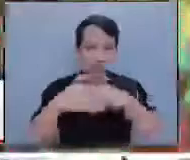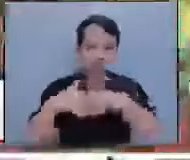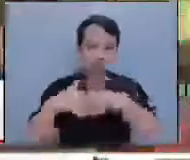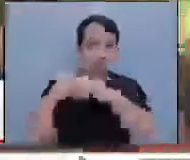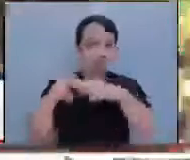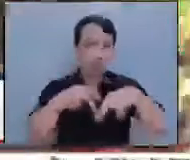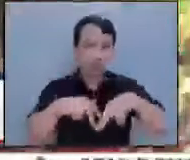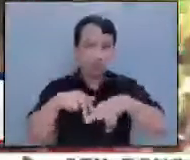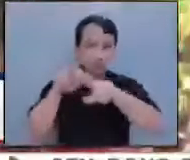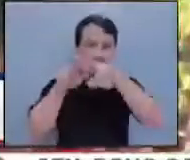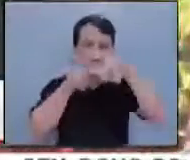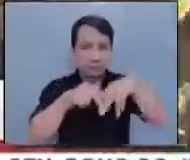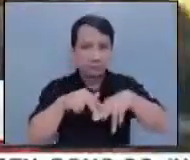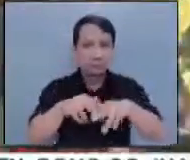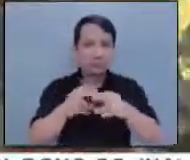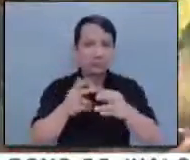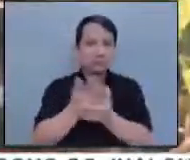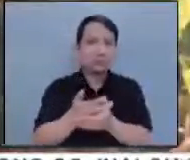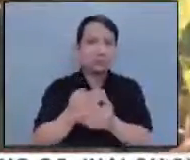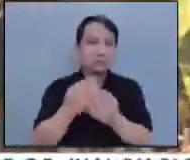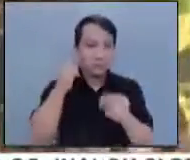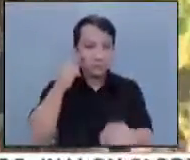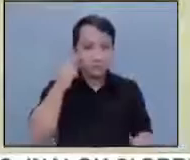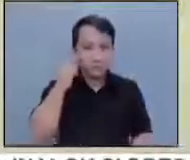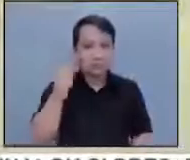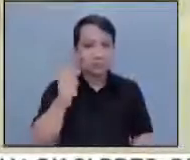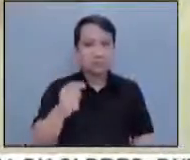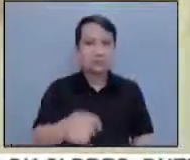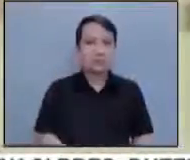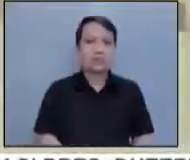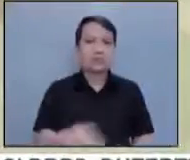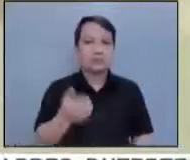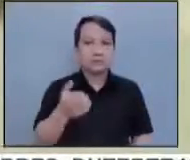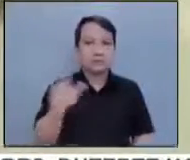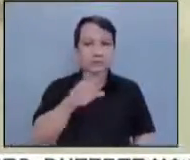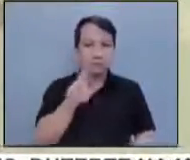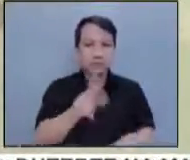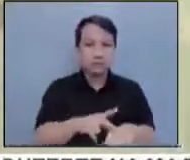parks. Noel Talakay para sa Morning Show ng Bayan, Rise and Shine, Pilipinas.